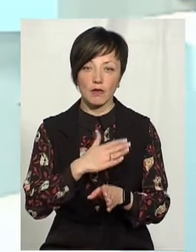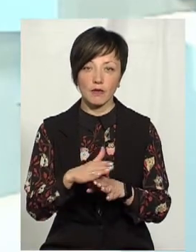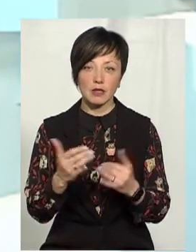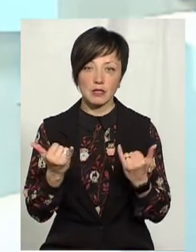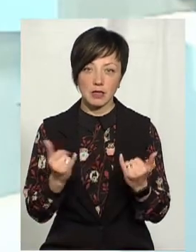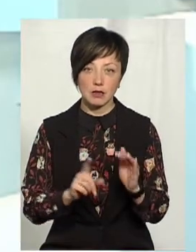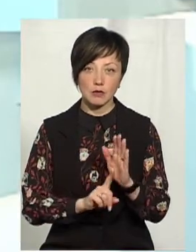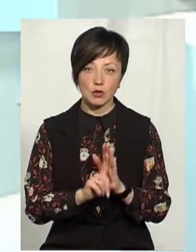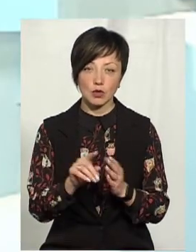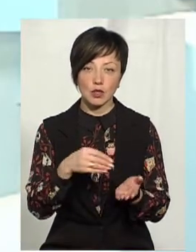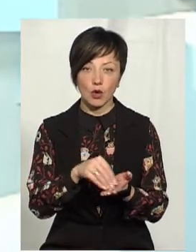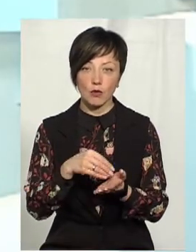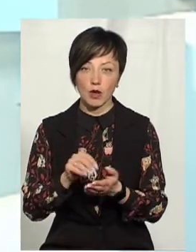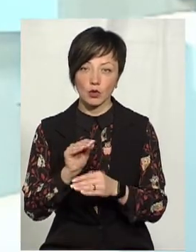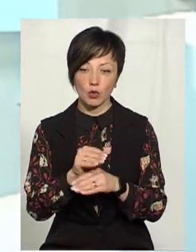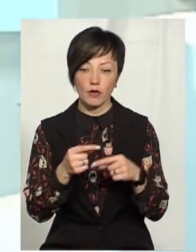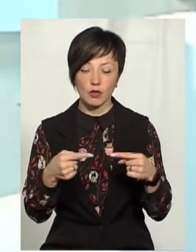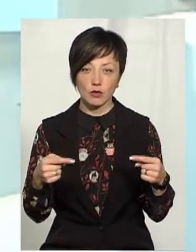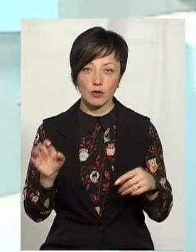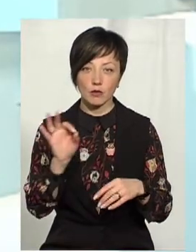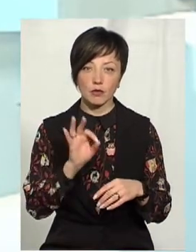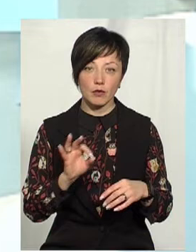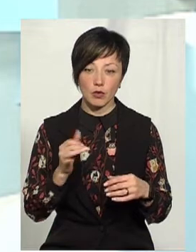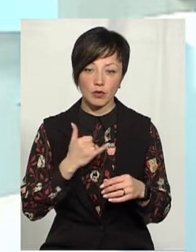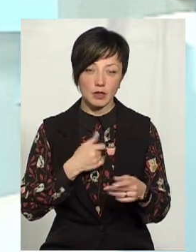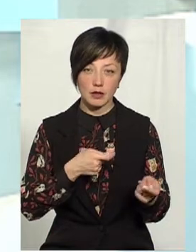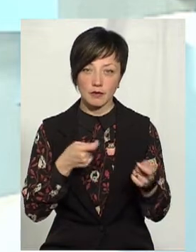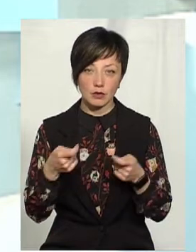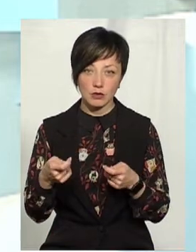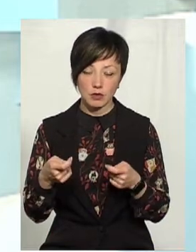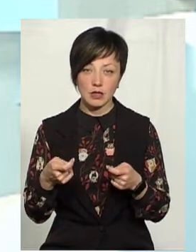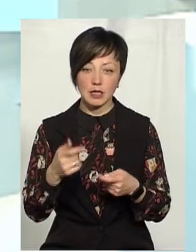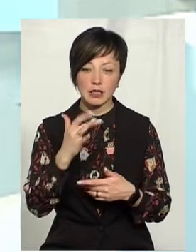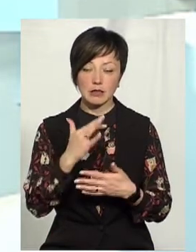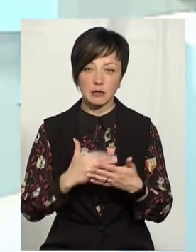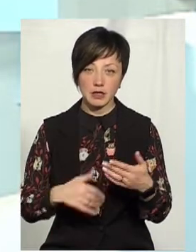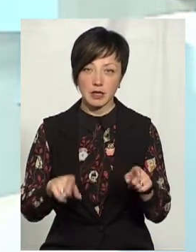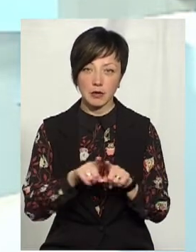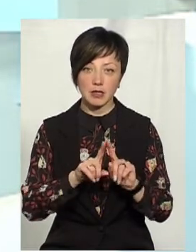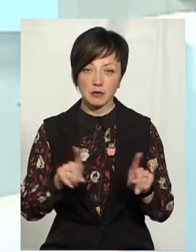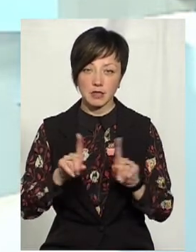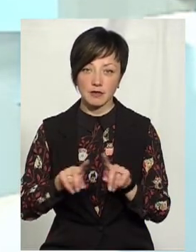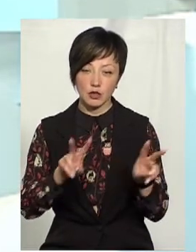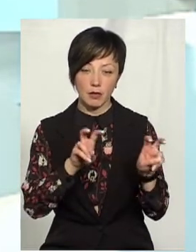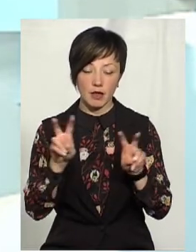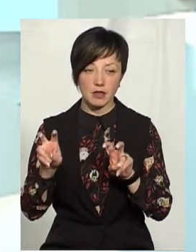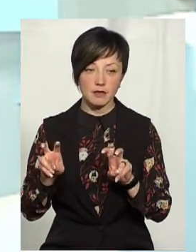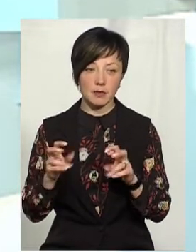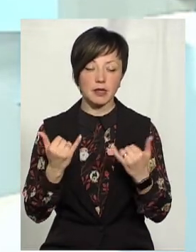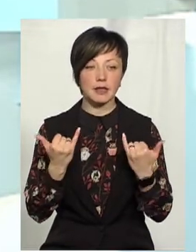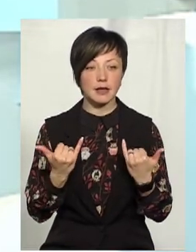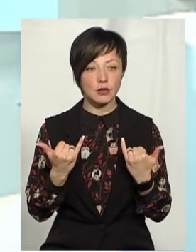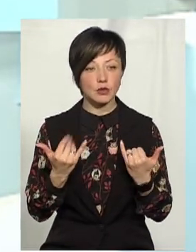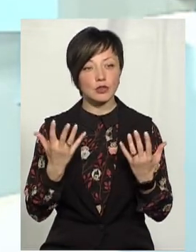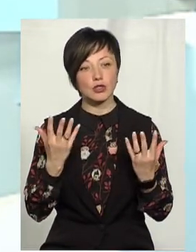зараз будуть закуплятися ці додаткові речовини. Щодо назв, я зараз їх не назву, тому що їх там є цілий список з такими специфічними назвами. Наразі,